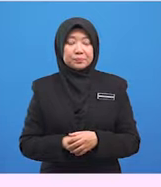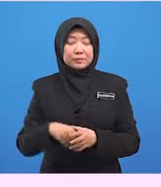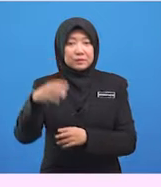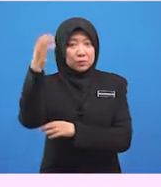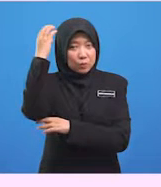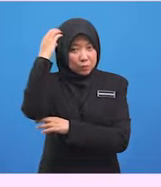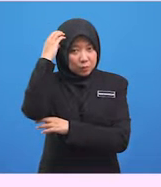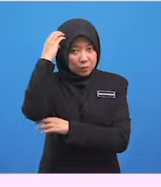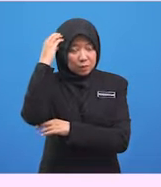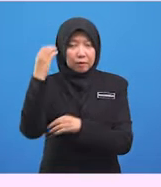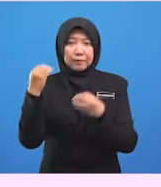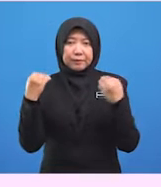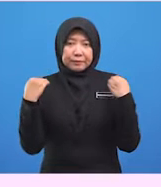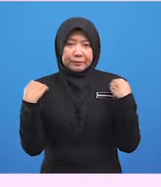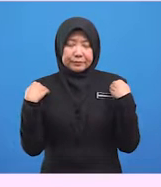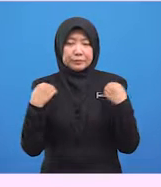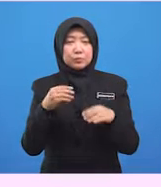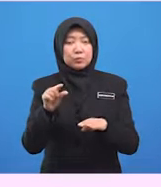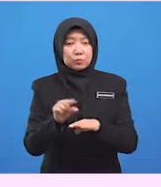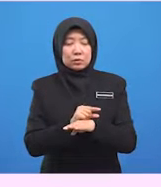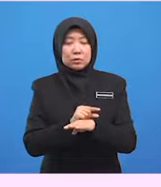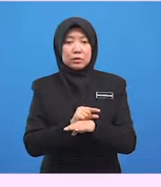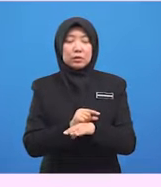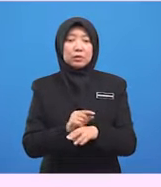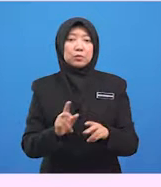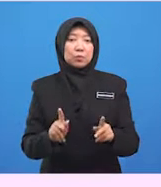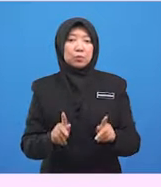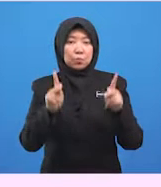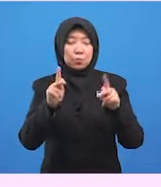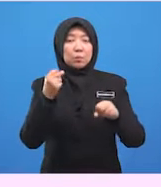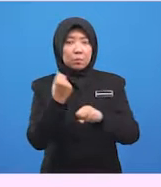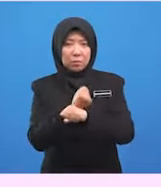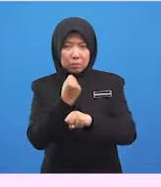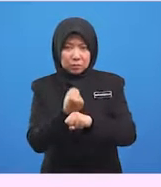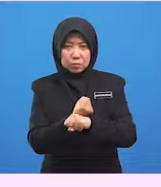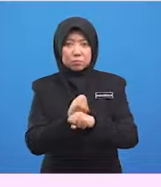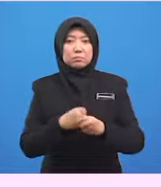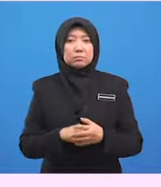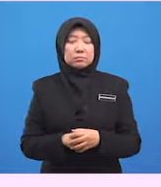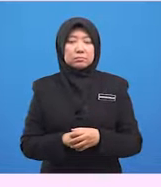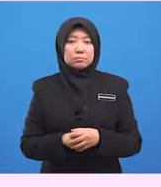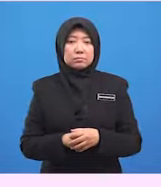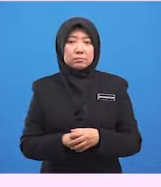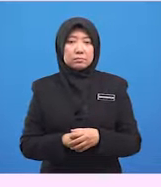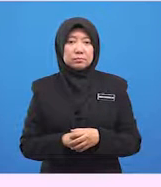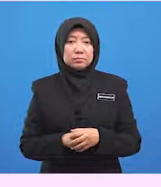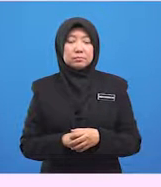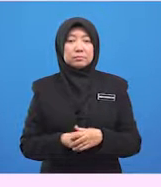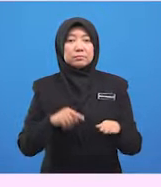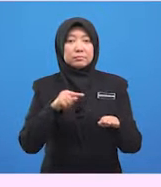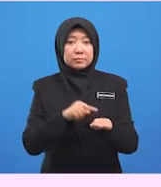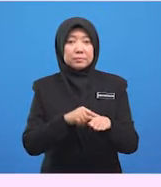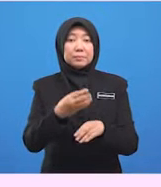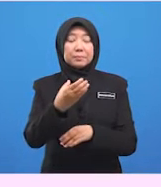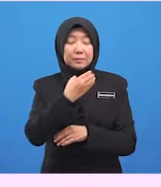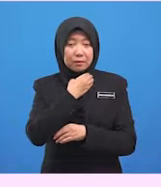bernaung Selangor terdapat bule Cari abang kabumian kubur kepingan batu di